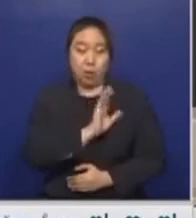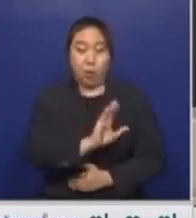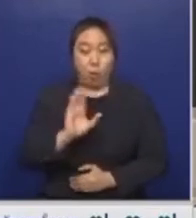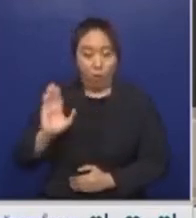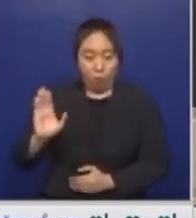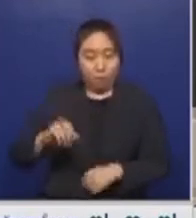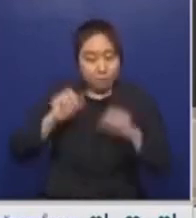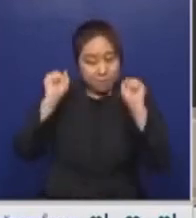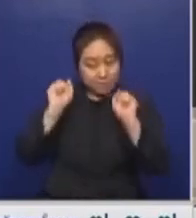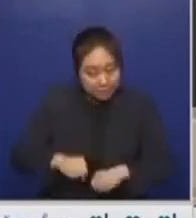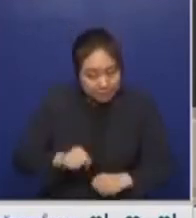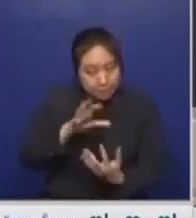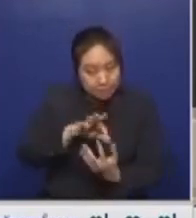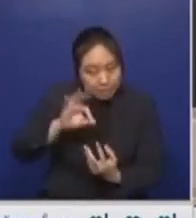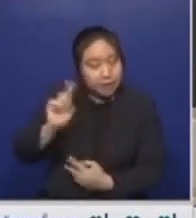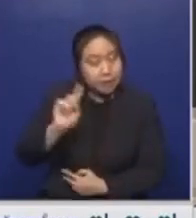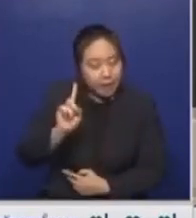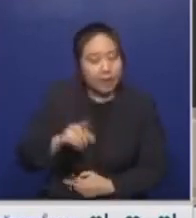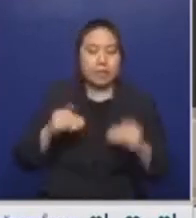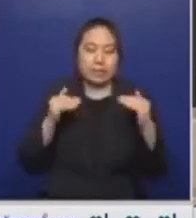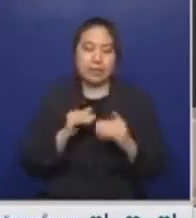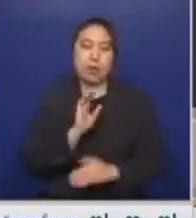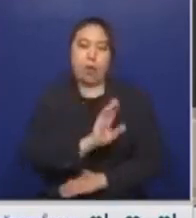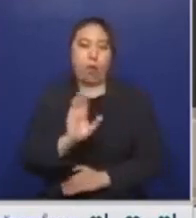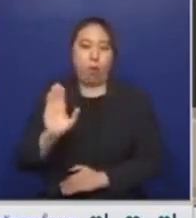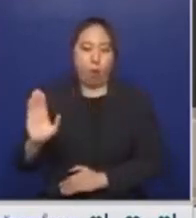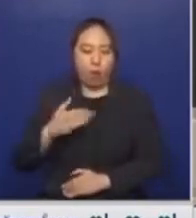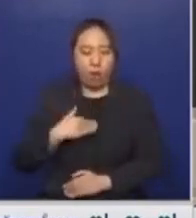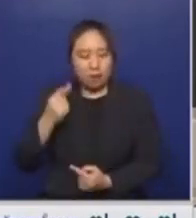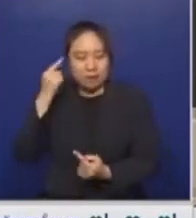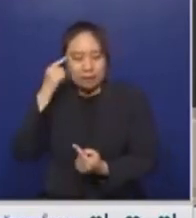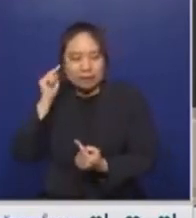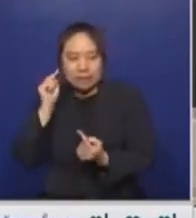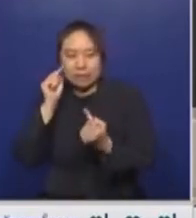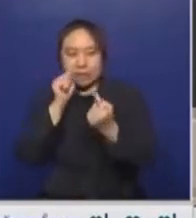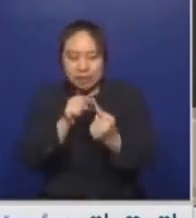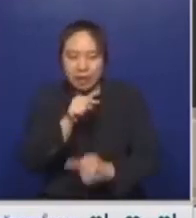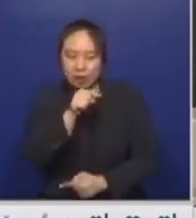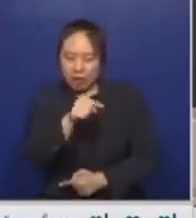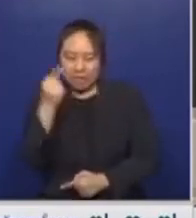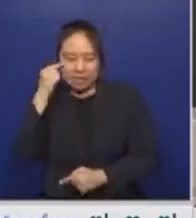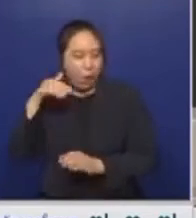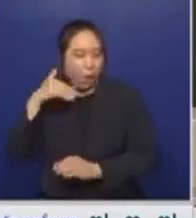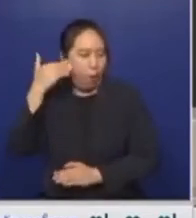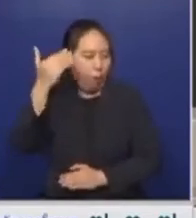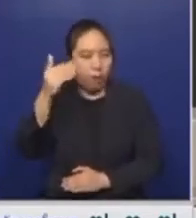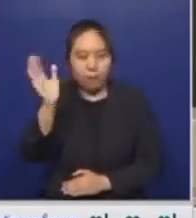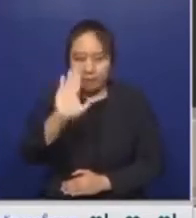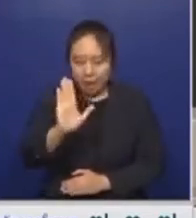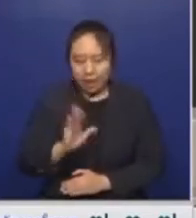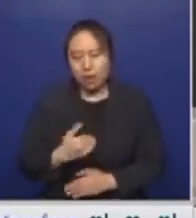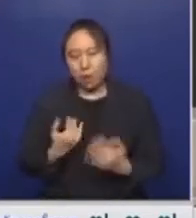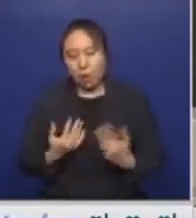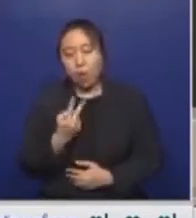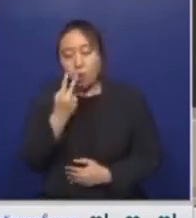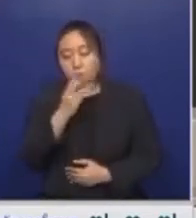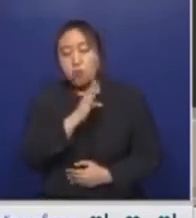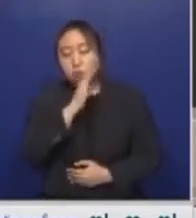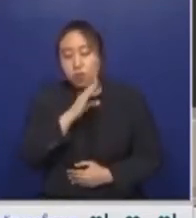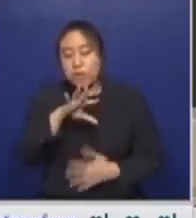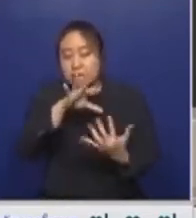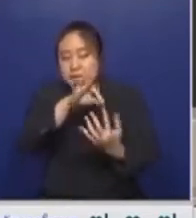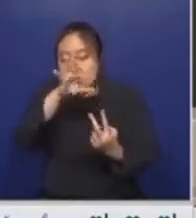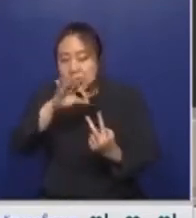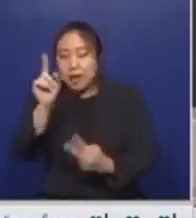ไรเราไม่มีสิทธิ์ที่จะไปคาดโทษหรือไปวิจารณ์ก็ล่วงหน้าและไปวัดว่าถ้าเขาลงอย่างไรแล้ว